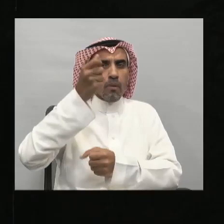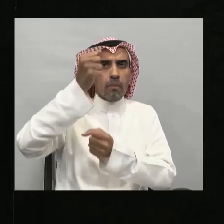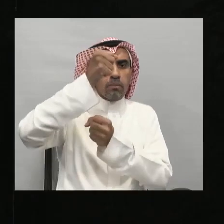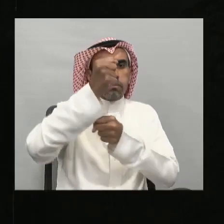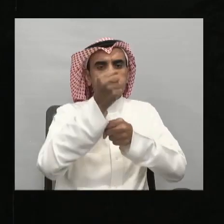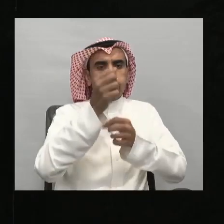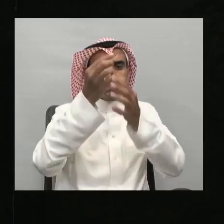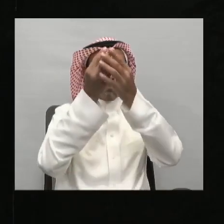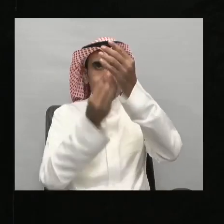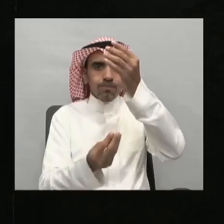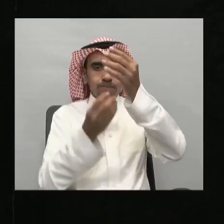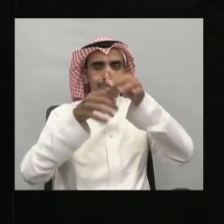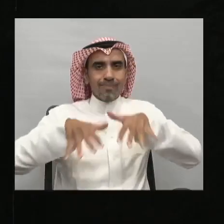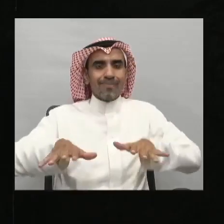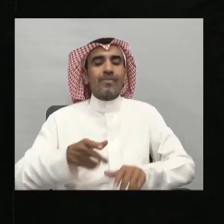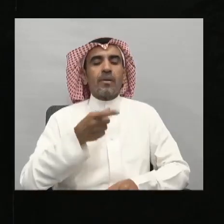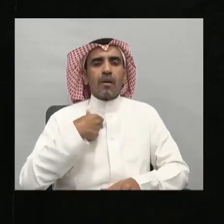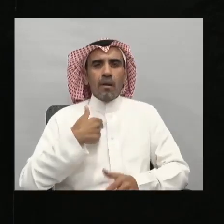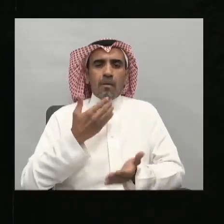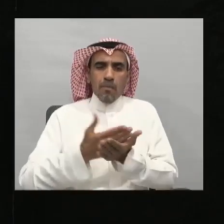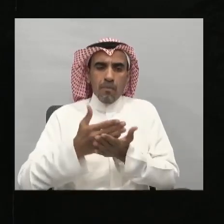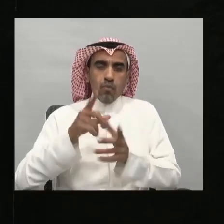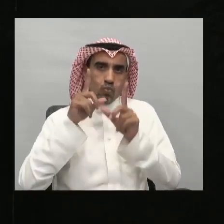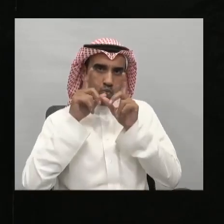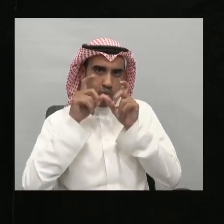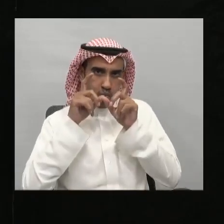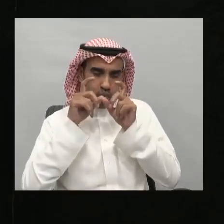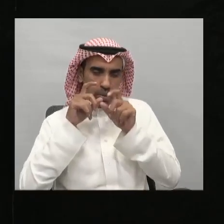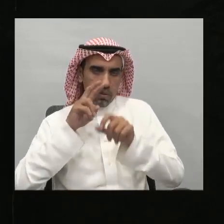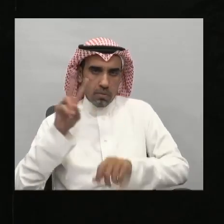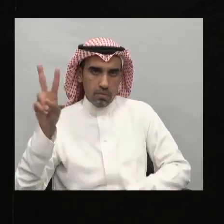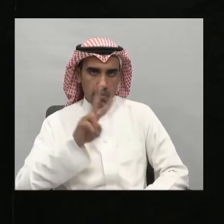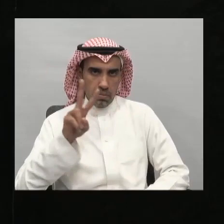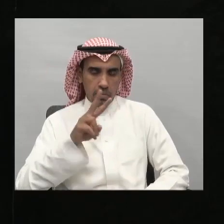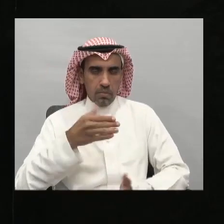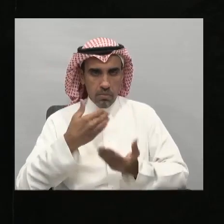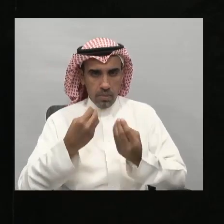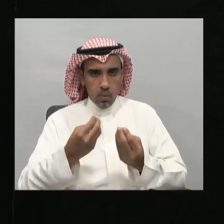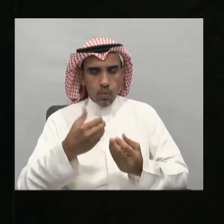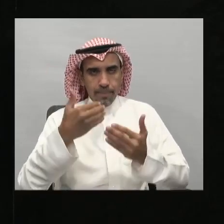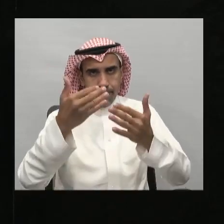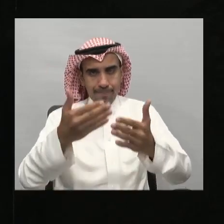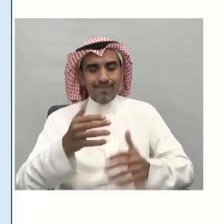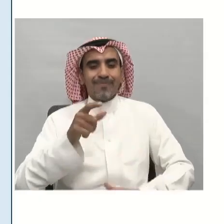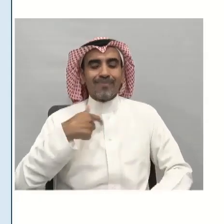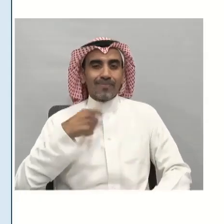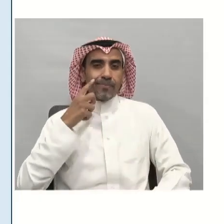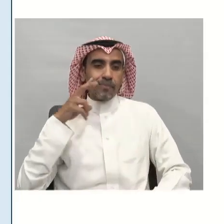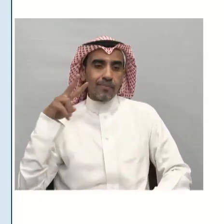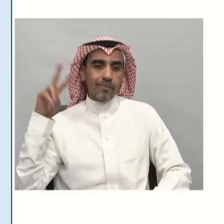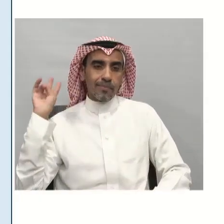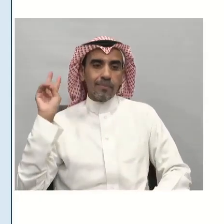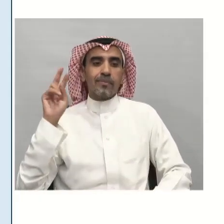منه اللوامس. طبعا سوف نستعرض صورة للطور البوليبي والطور الميدوزي بعد قليل. فلو لاحظنا هنا في